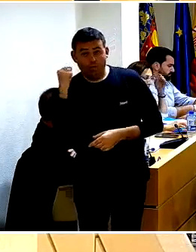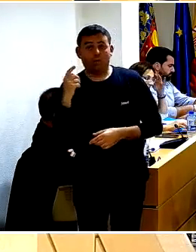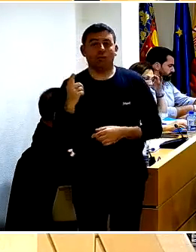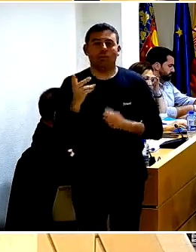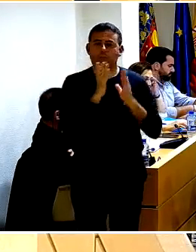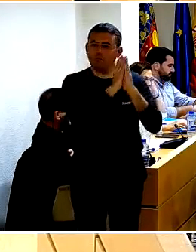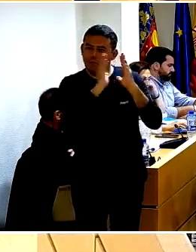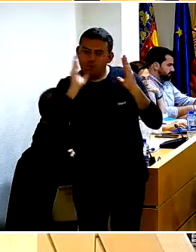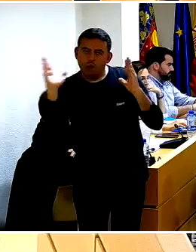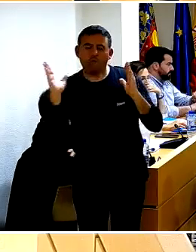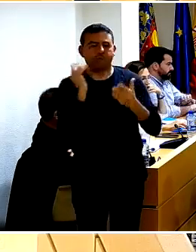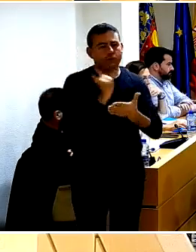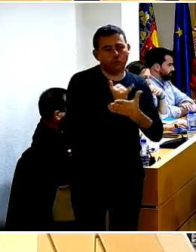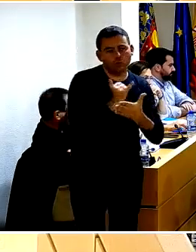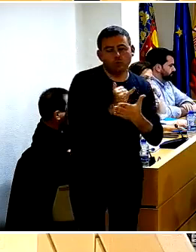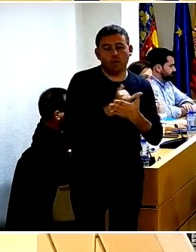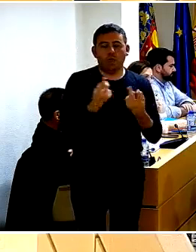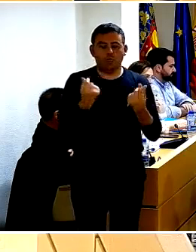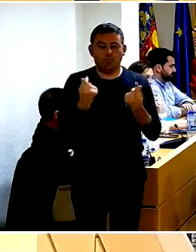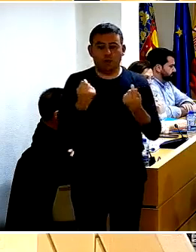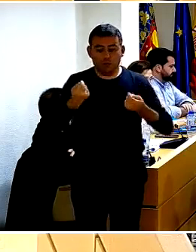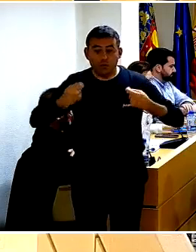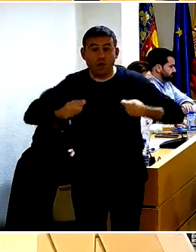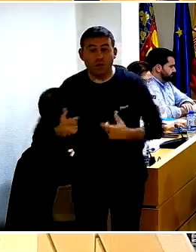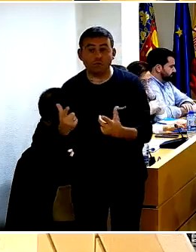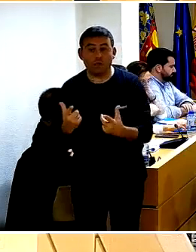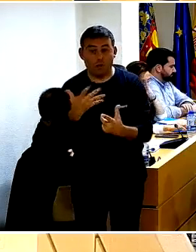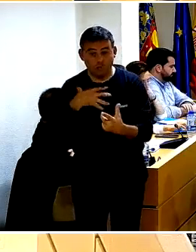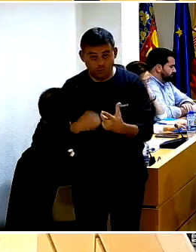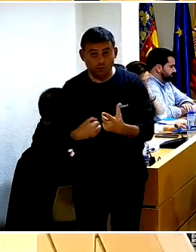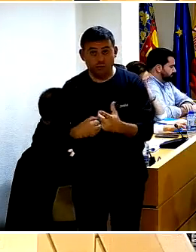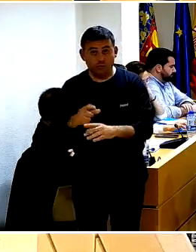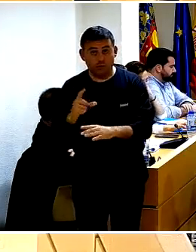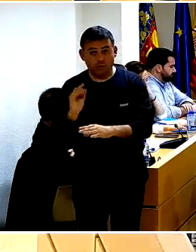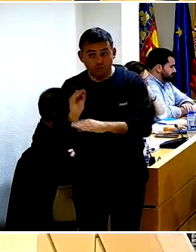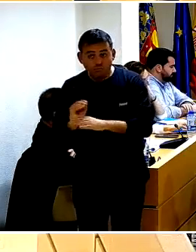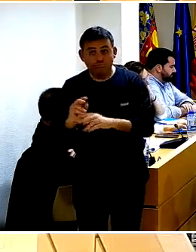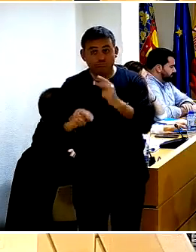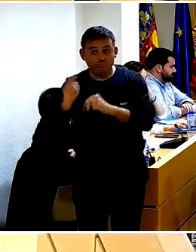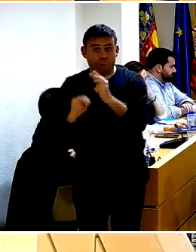en recursos d'aquest Ajuntament. Al contrari, este Ajuntament